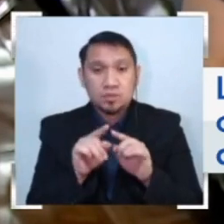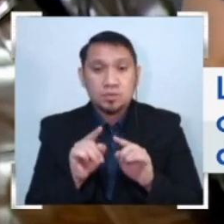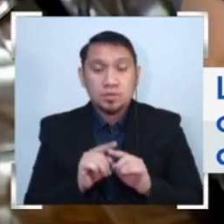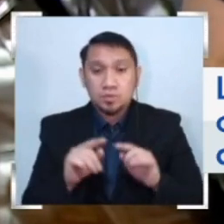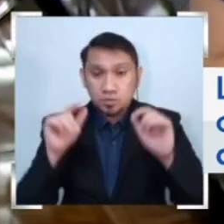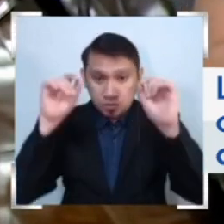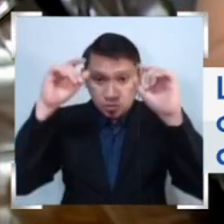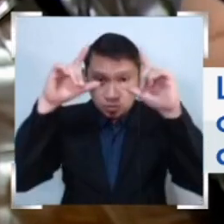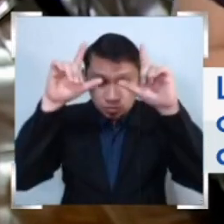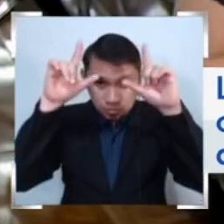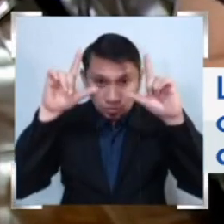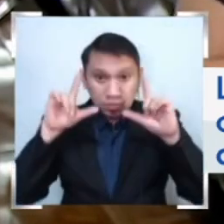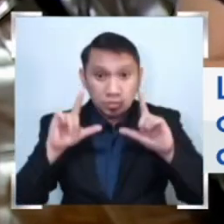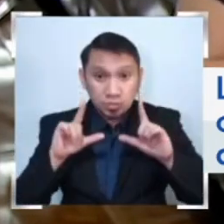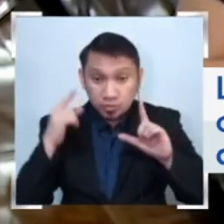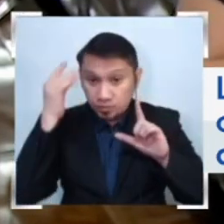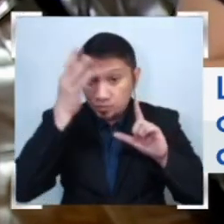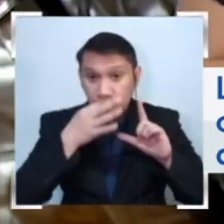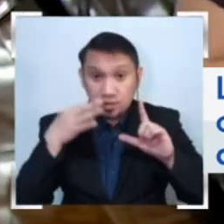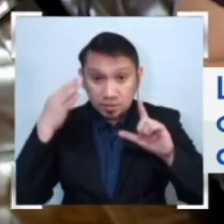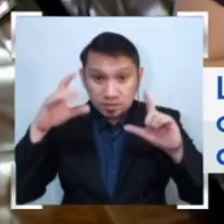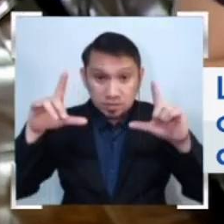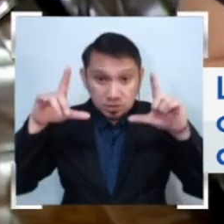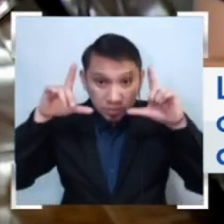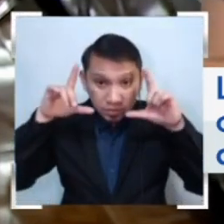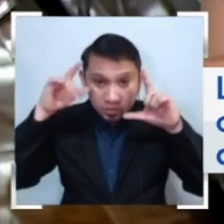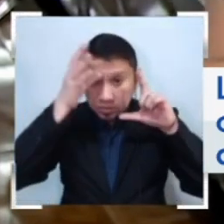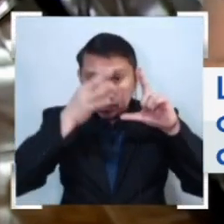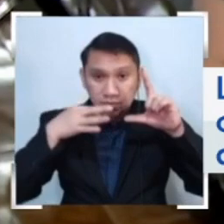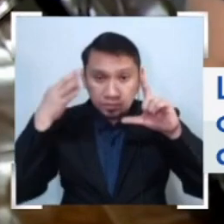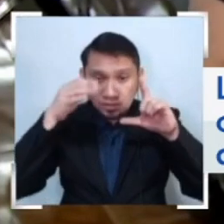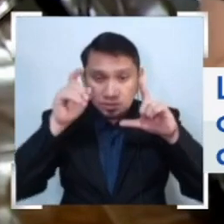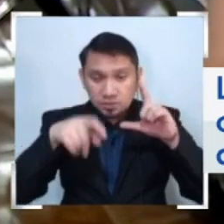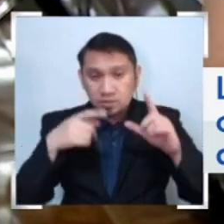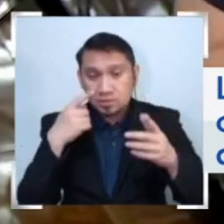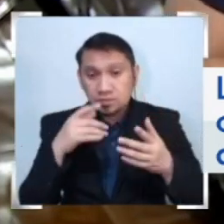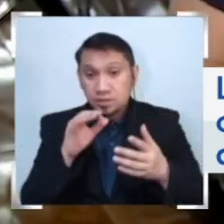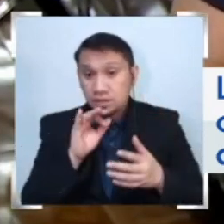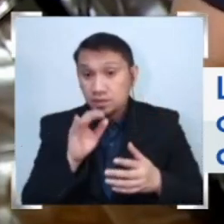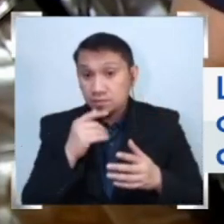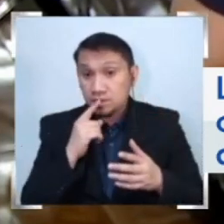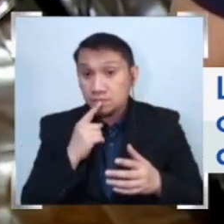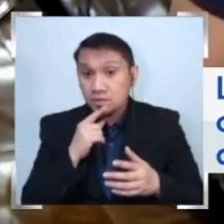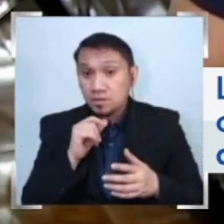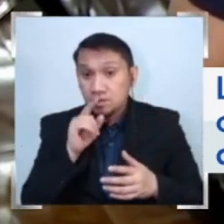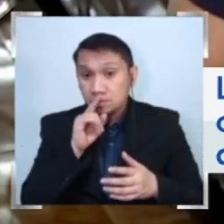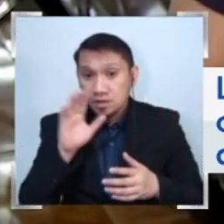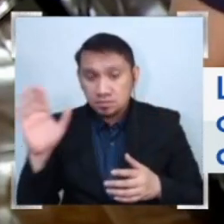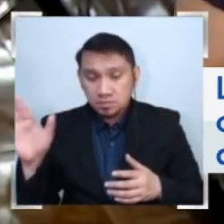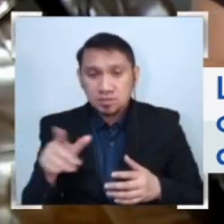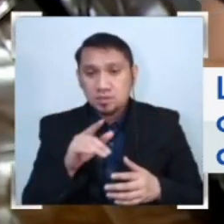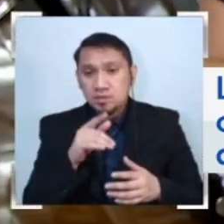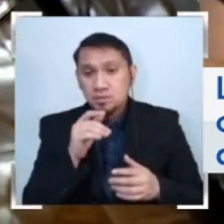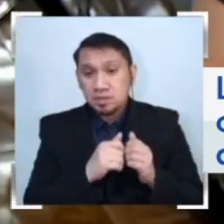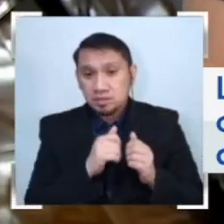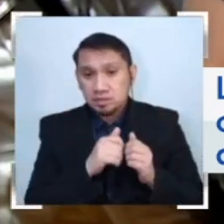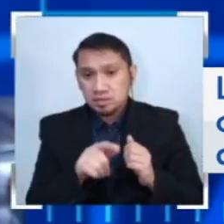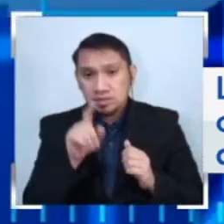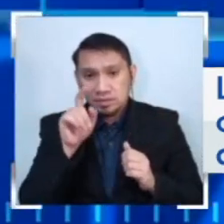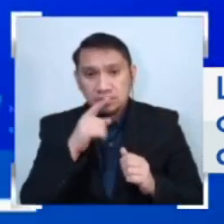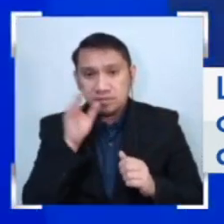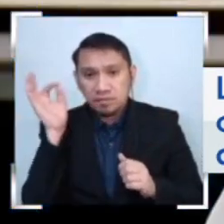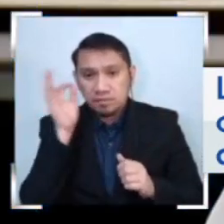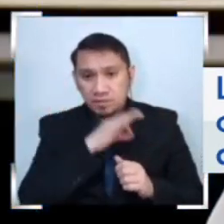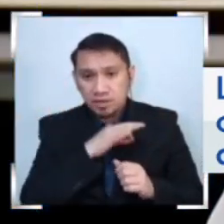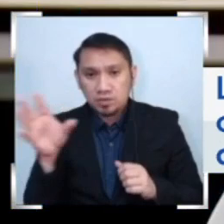ng exam. Pag pinangakuan kayo na hindi nyo kailangan humarap sa LTO, sigurado raw na peke ang lisensyang makukuha